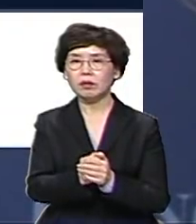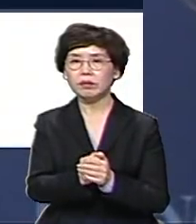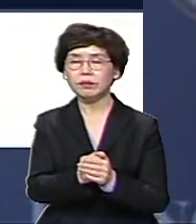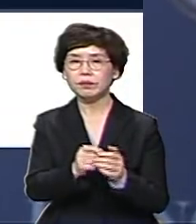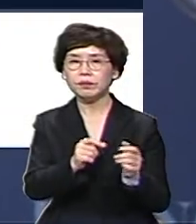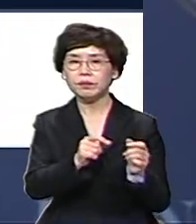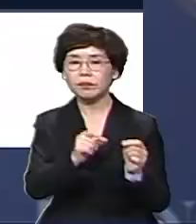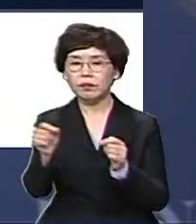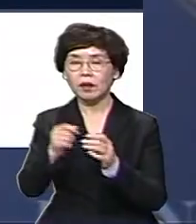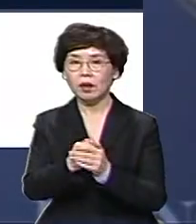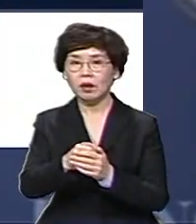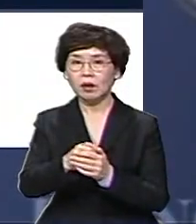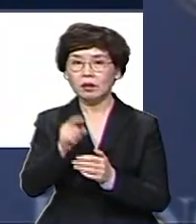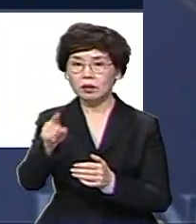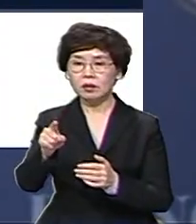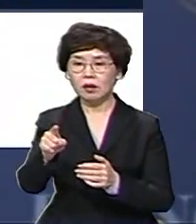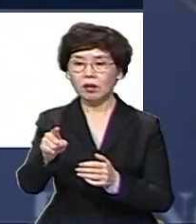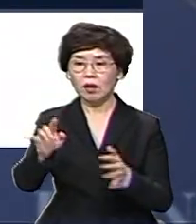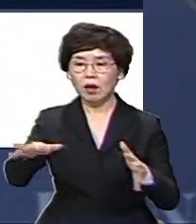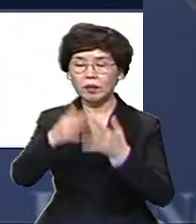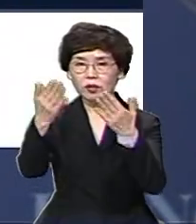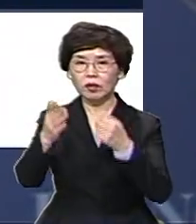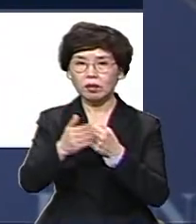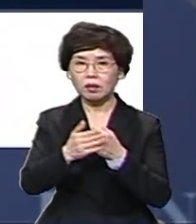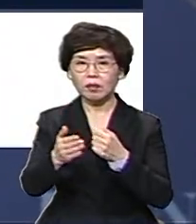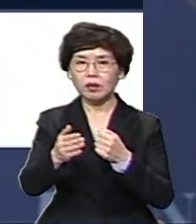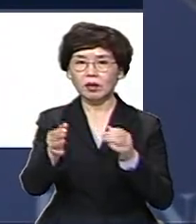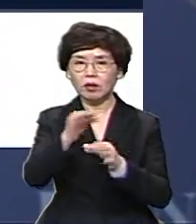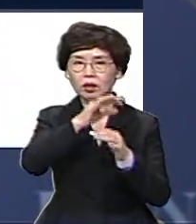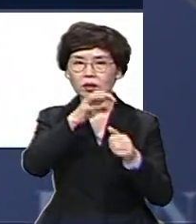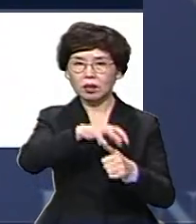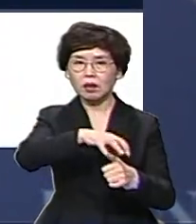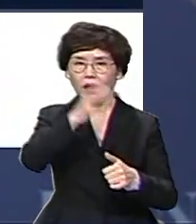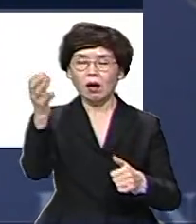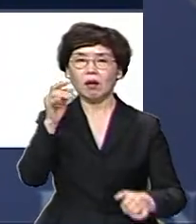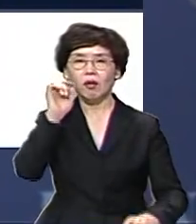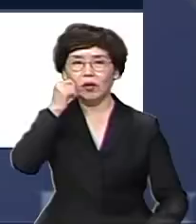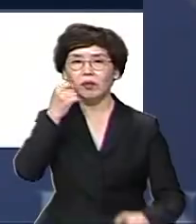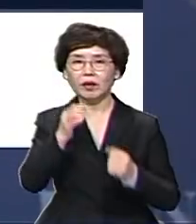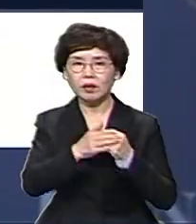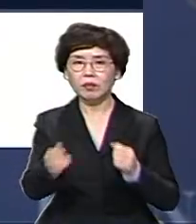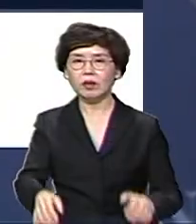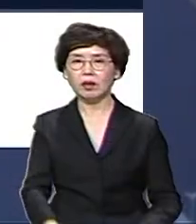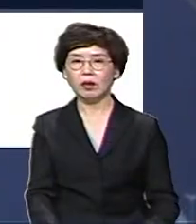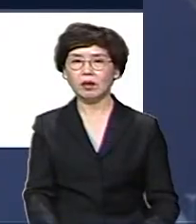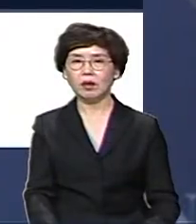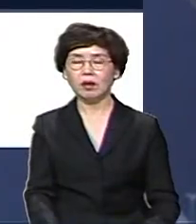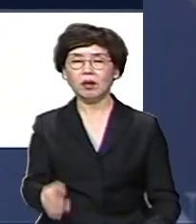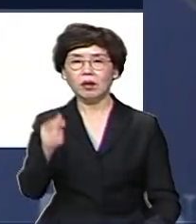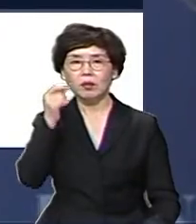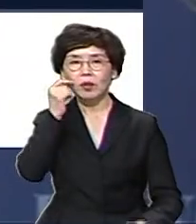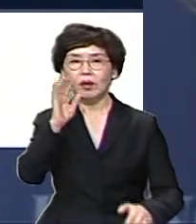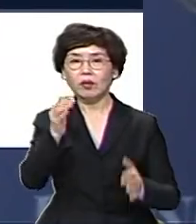그런데 그걸 한다고 해서 모든 해제를 다 없앨 수는 없었기 때문에 그것이 맞지 않았습니다. 그래서